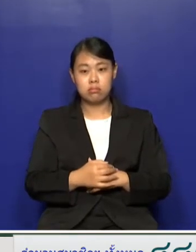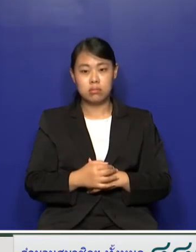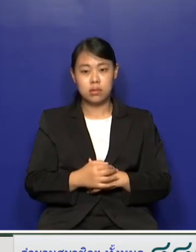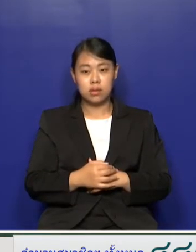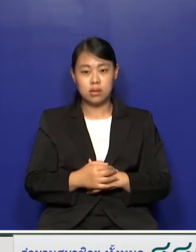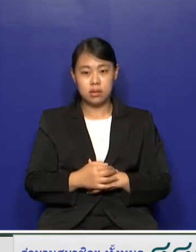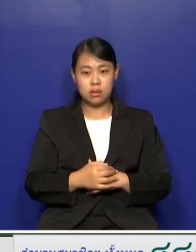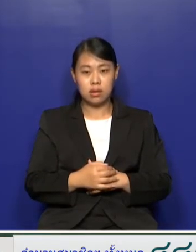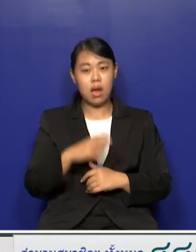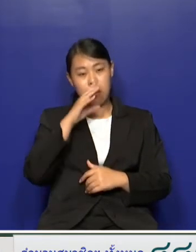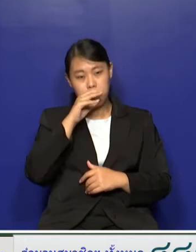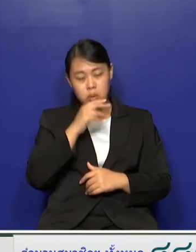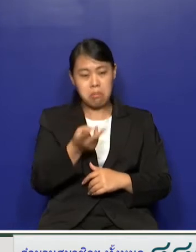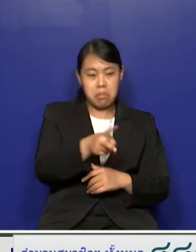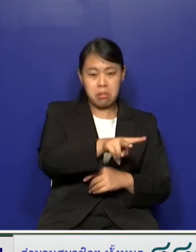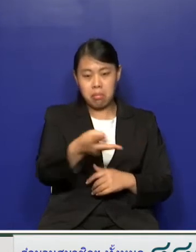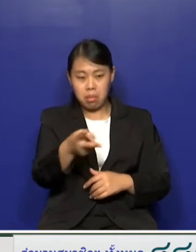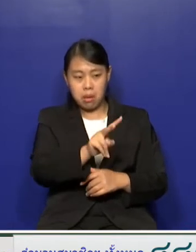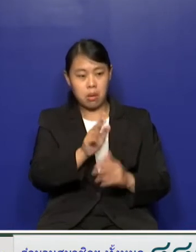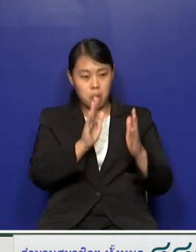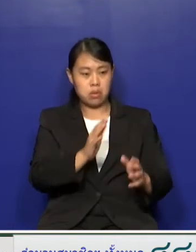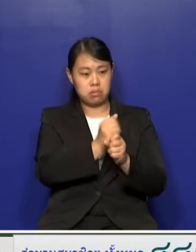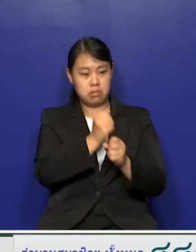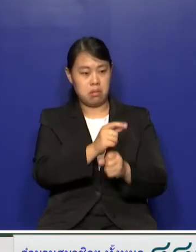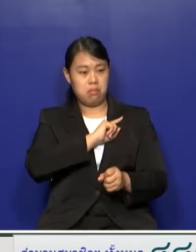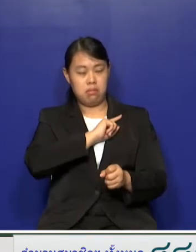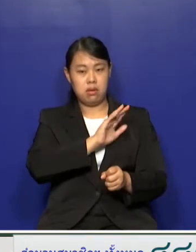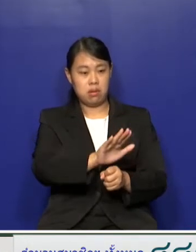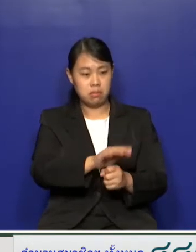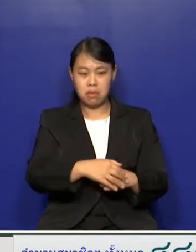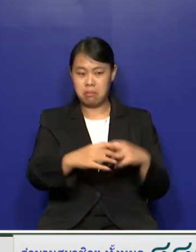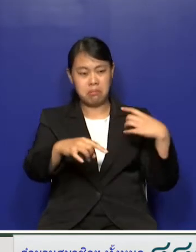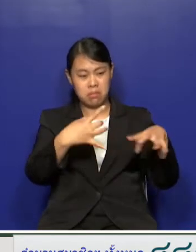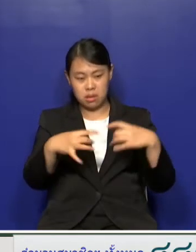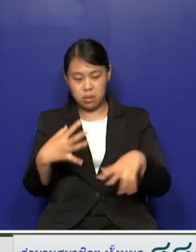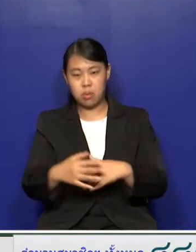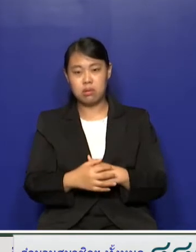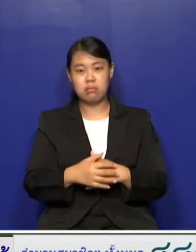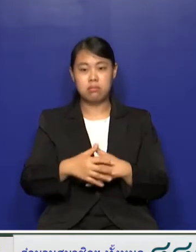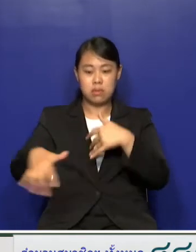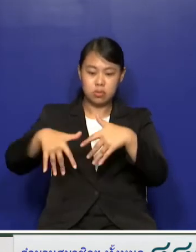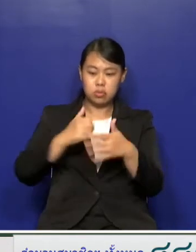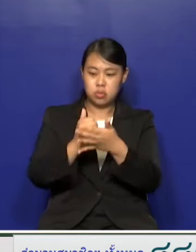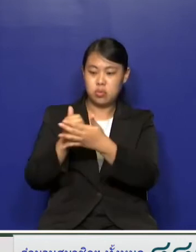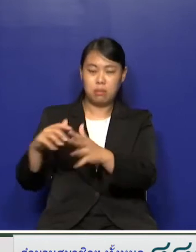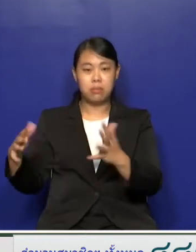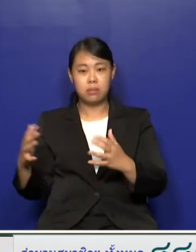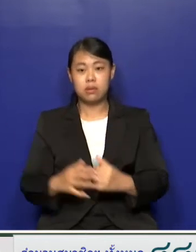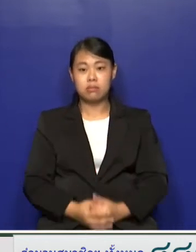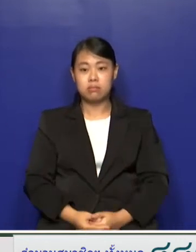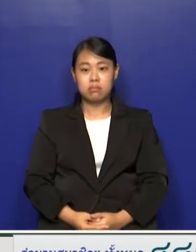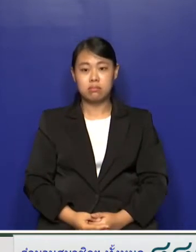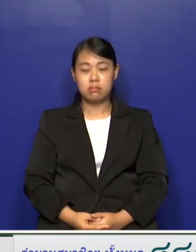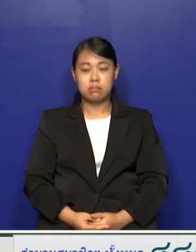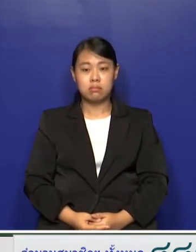เล่นเล่นเล่นอย่างนี้ของเจ้าหน้าที่นี่มันไม่ตอบโจทย์ของการแก้ปัญหาความเดือดร้อนของพี่น้องประชาชนถ้าเรามาฟัง